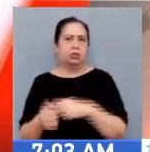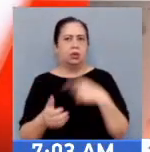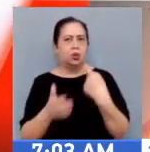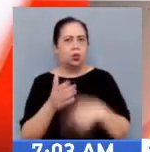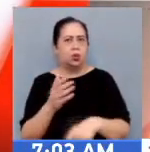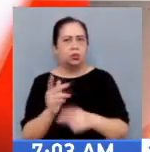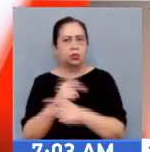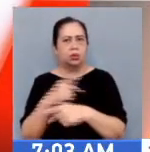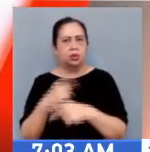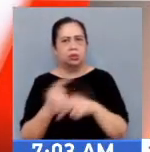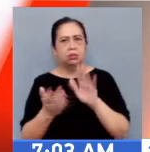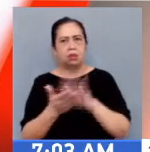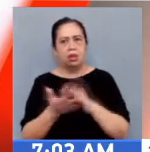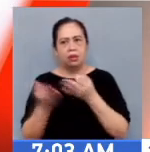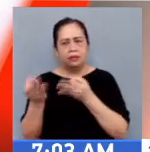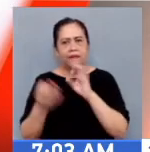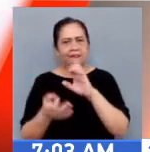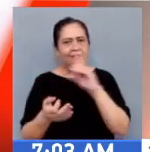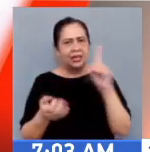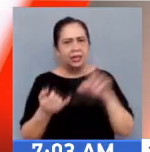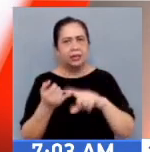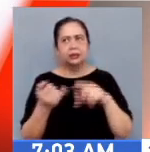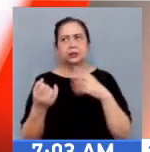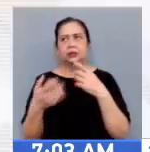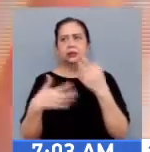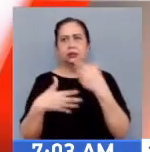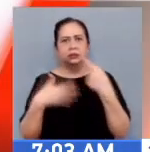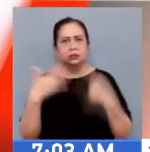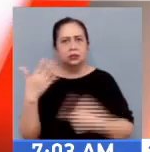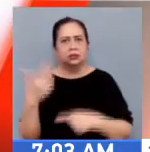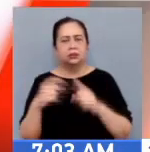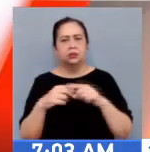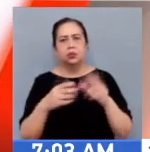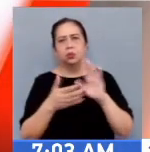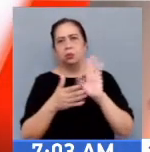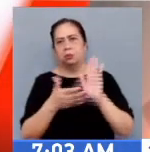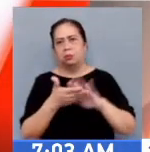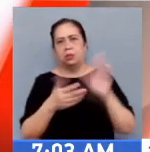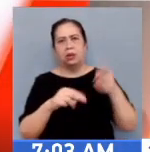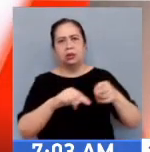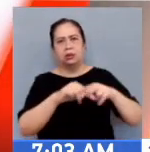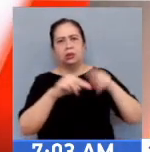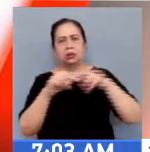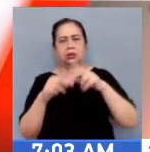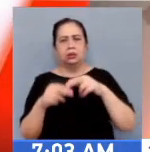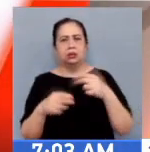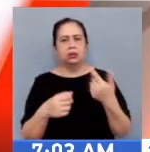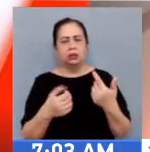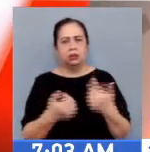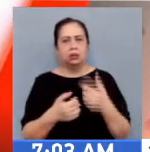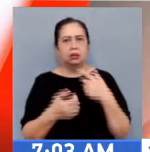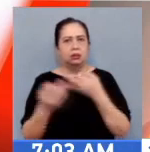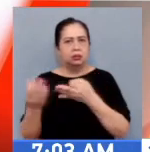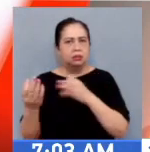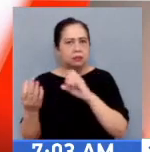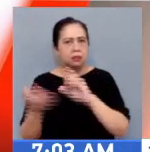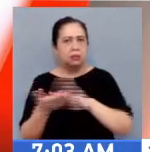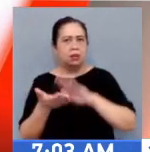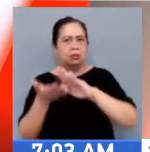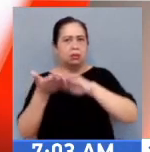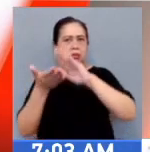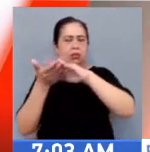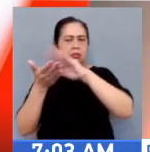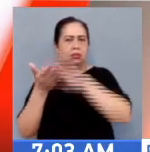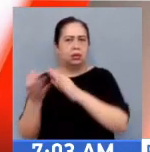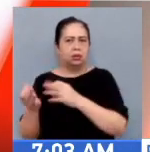feed. Definitely, farm aid will go up. Mataas na ang presyo ng patuka, mataas na ang pataas. Nag-iingat